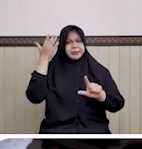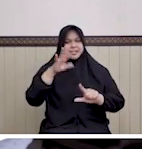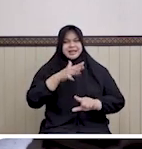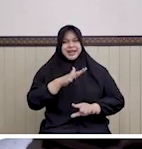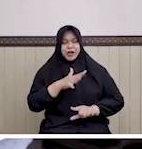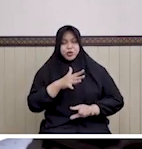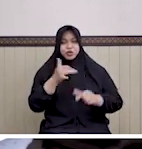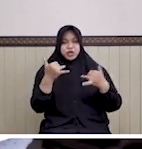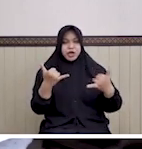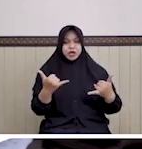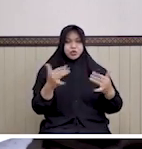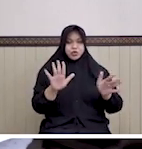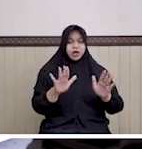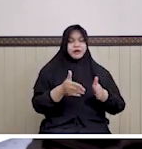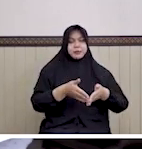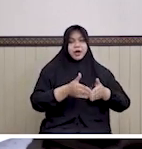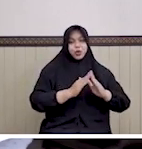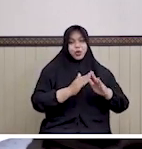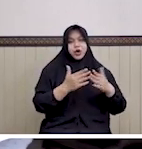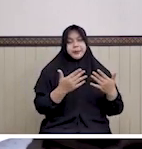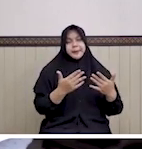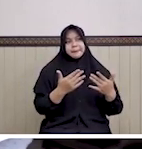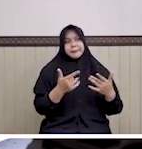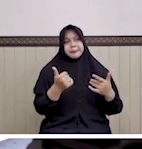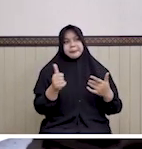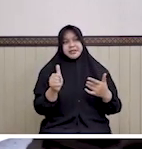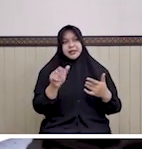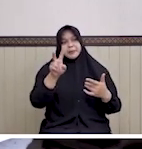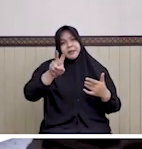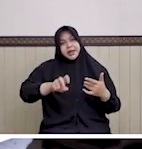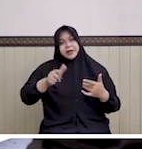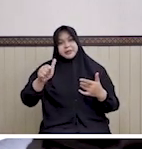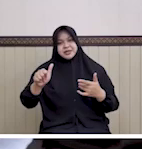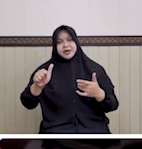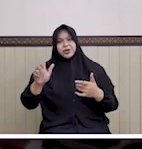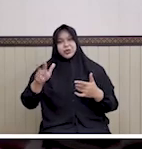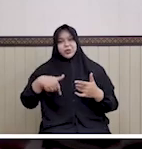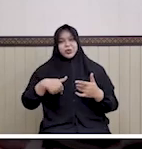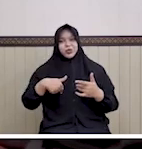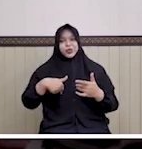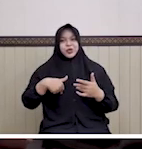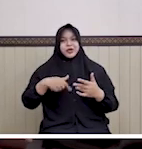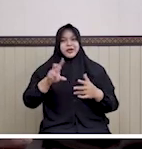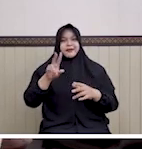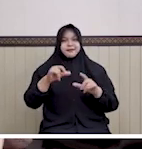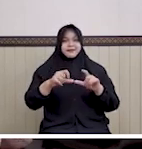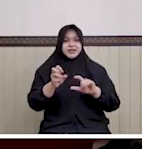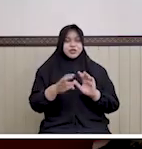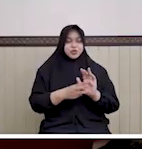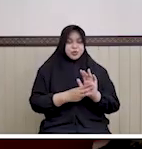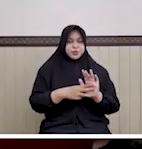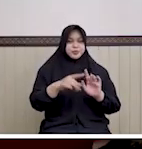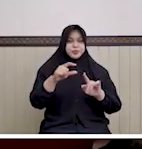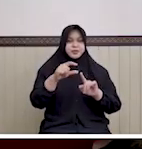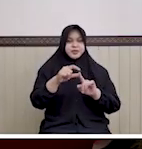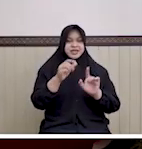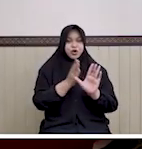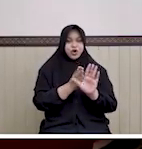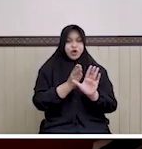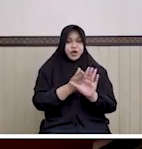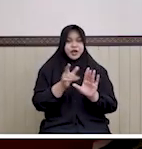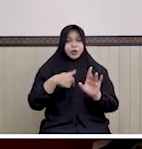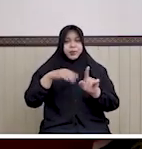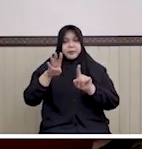rendah Tak sekarang sudah dibangun apa yang bisa dipakai untuk psychiatricum Mbak Jadi yang bisa di sana 14 Hari